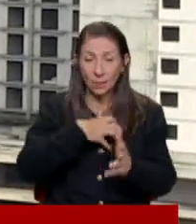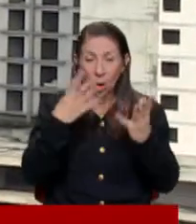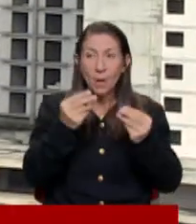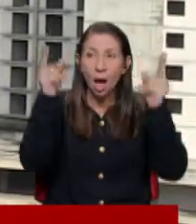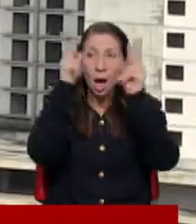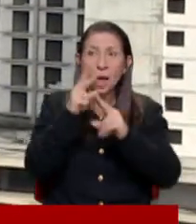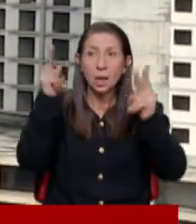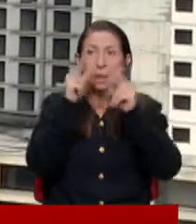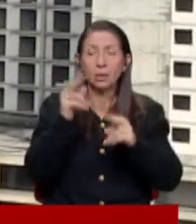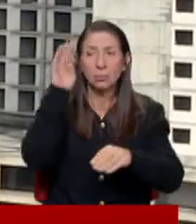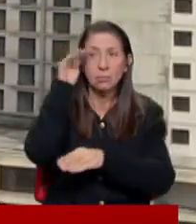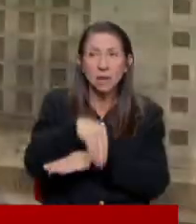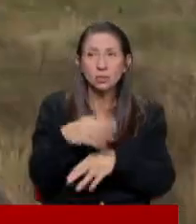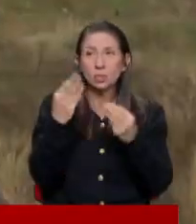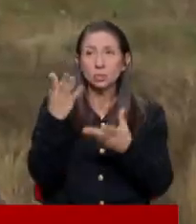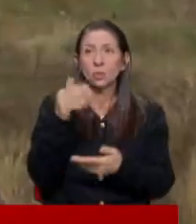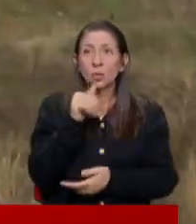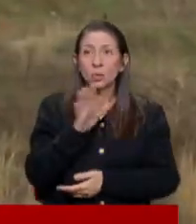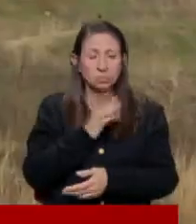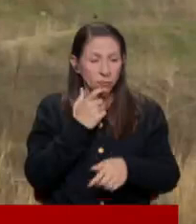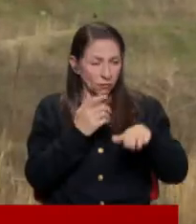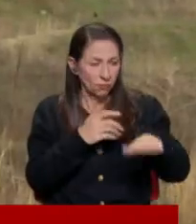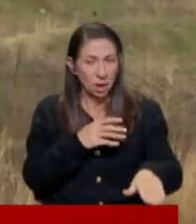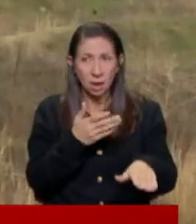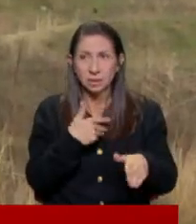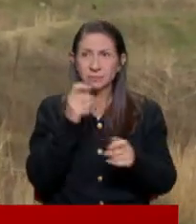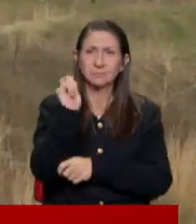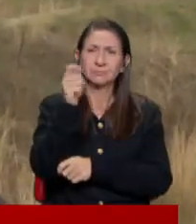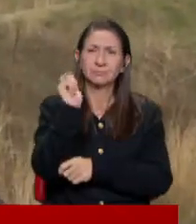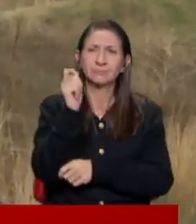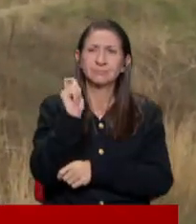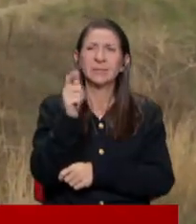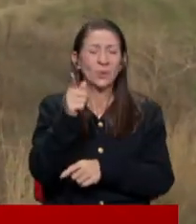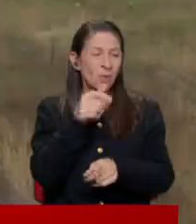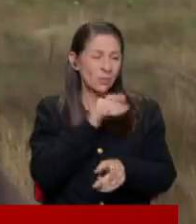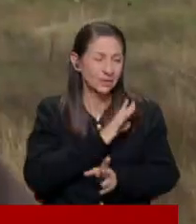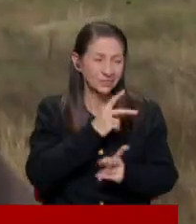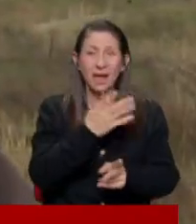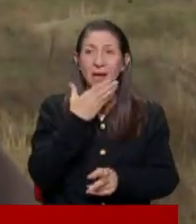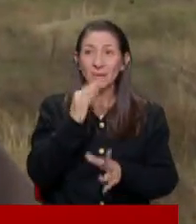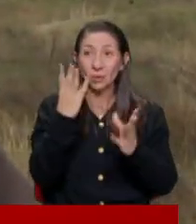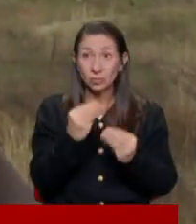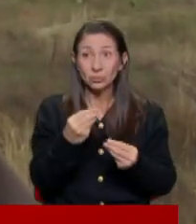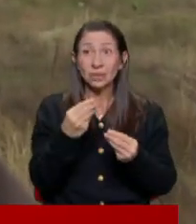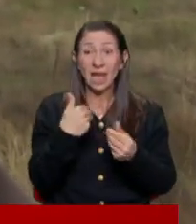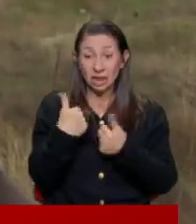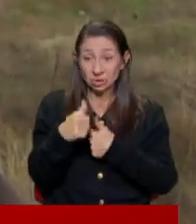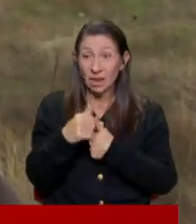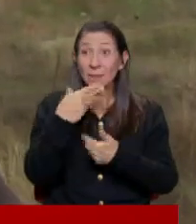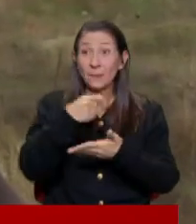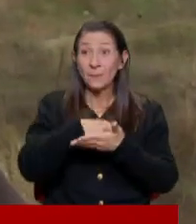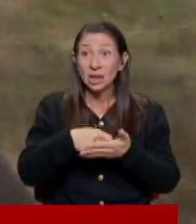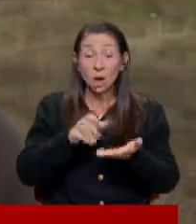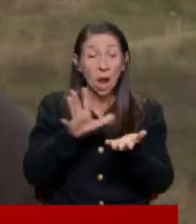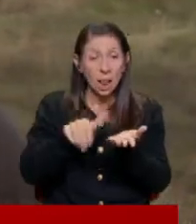olma hayaliyle mağdur oldu. Oğlum çok küçüktü ben girdiğimde. İşte ona bir yatırım olsun dedik. Emekli oldu eşim ve eşimin emekli